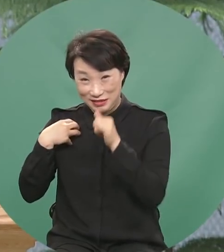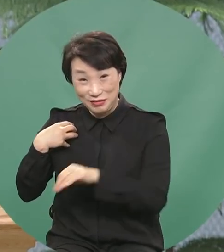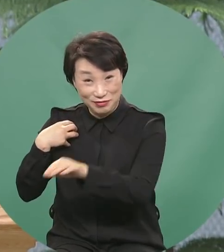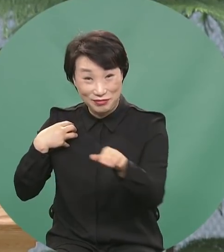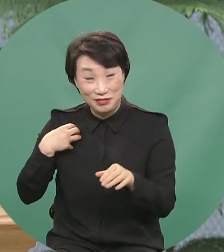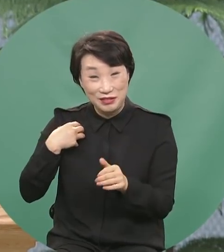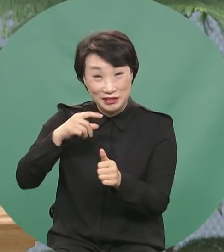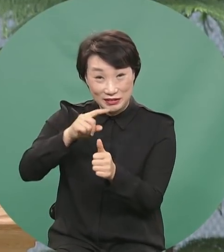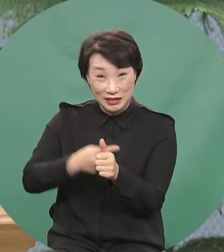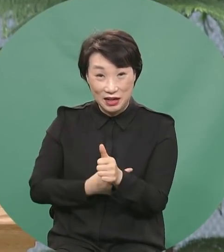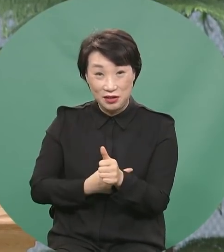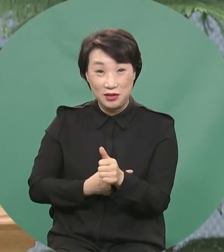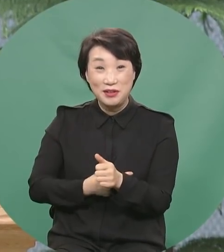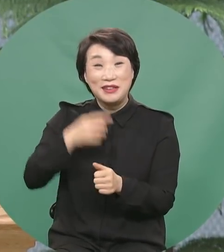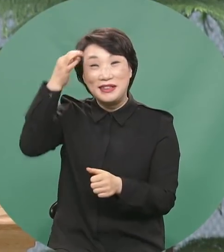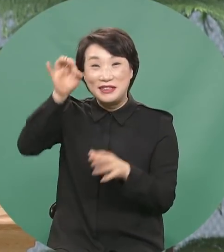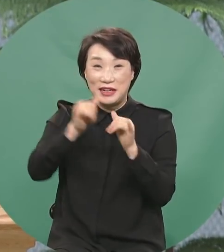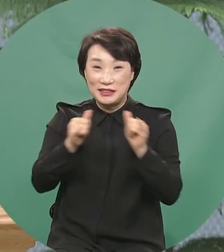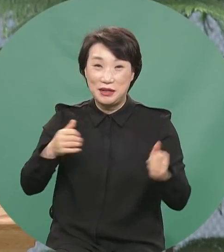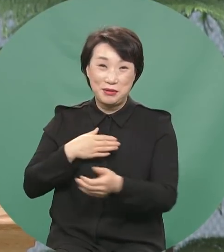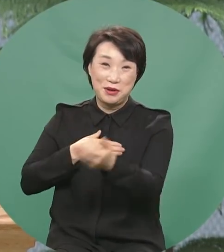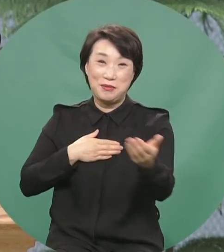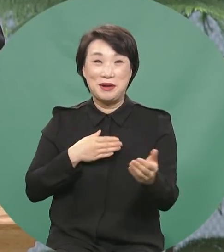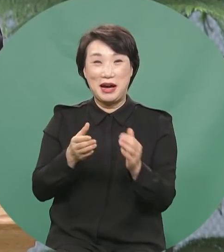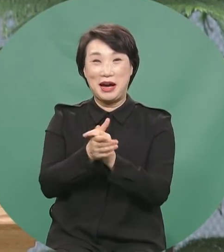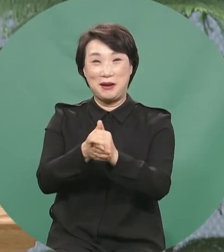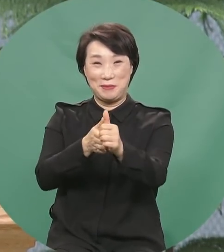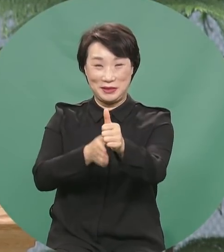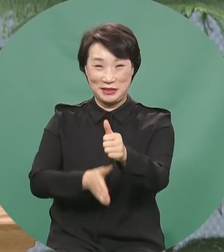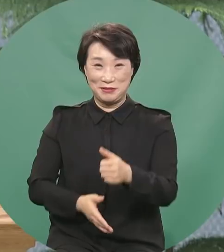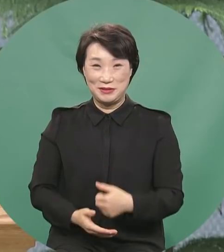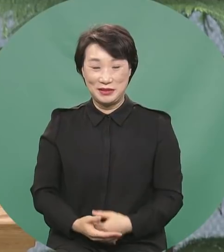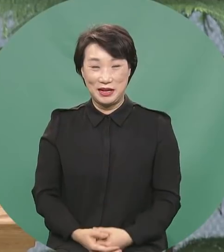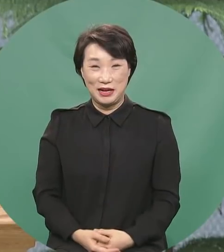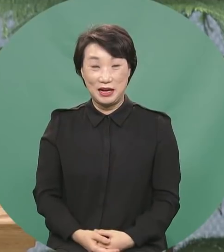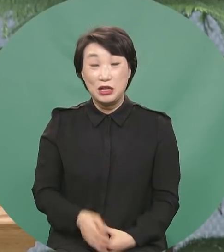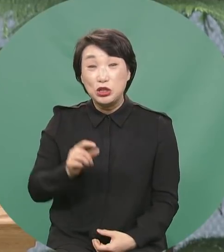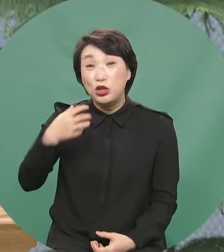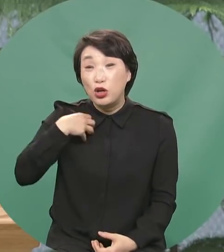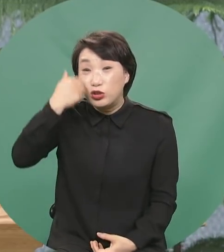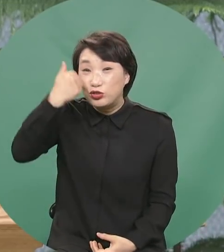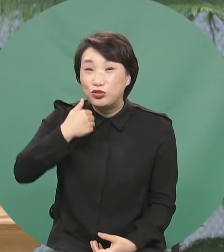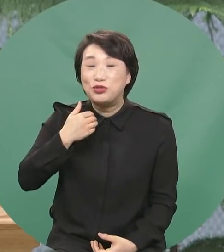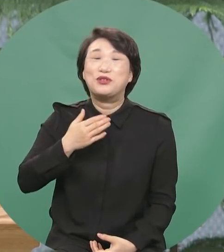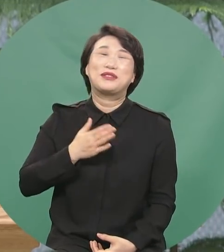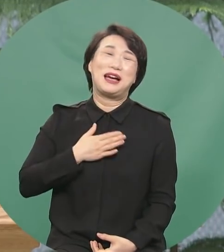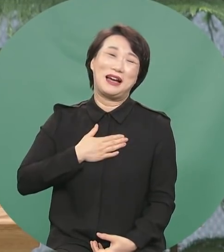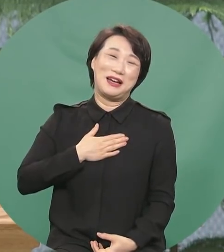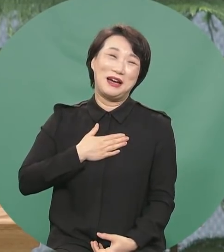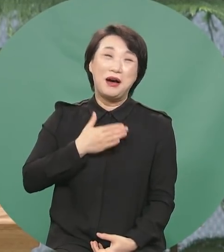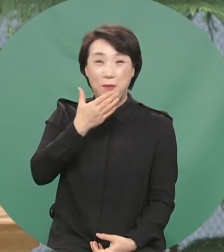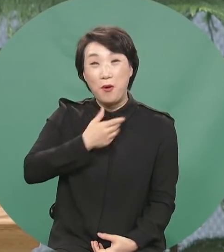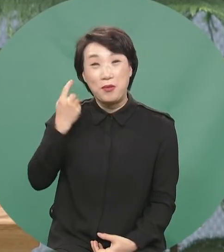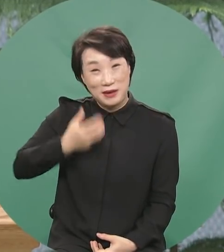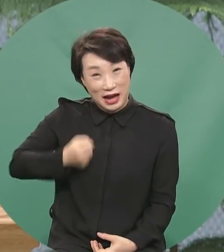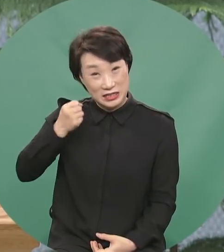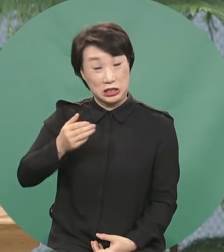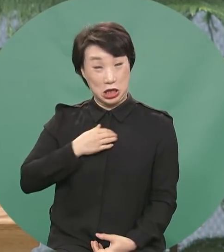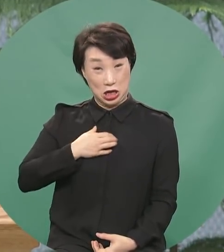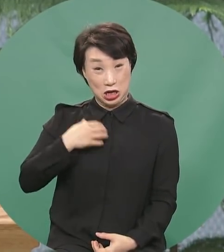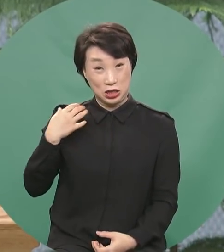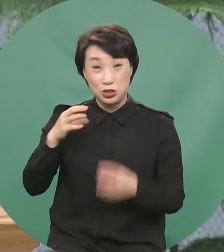당연한 것이라고 인정하시는 분 아멘 합시다. 누가 해야 되느냐? 복음을 가진 내가 해야